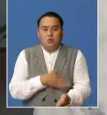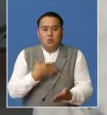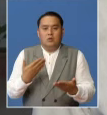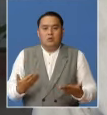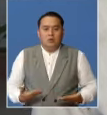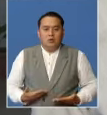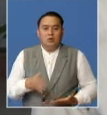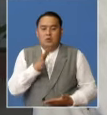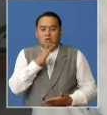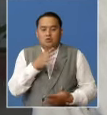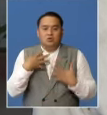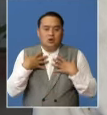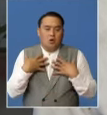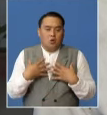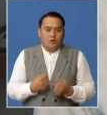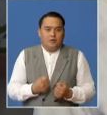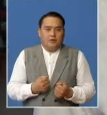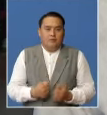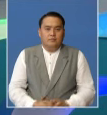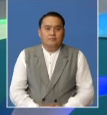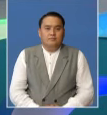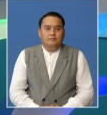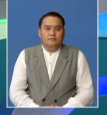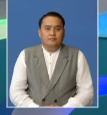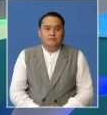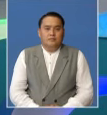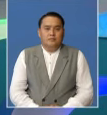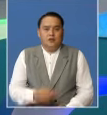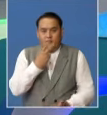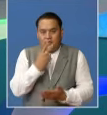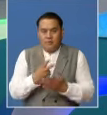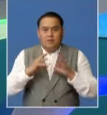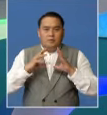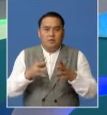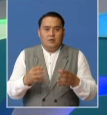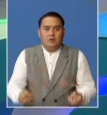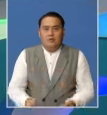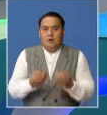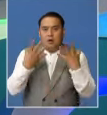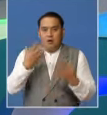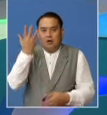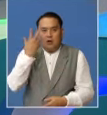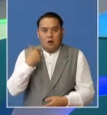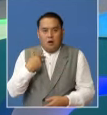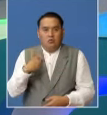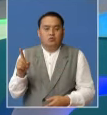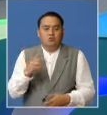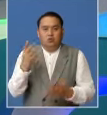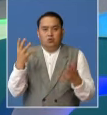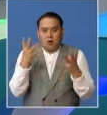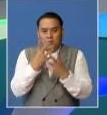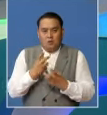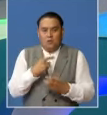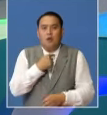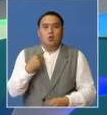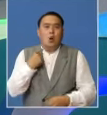жизни, здоровья нашей землячки. Видеть мир в ярких красках, невзирая на темноту. В